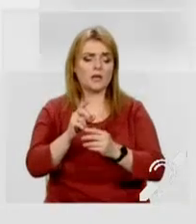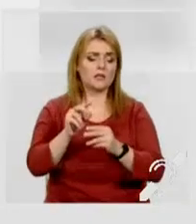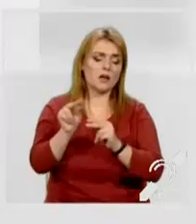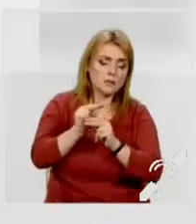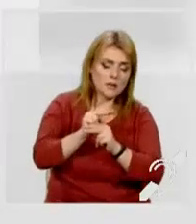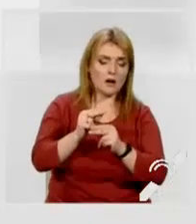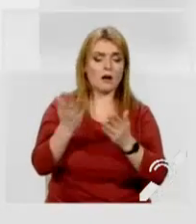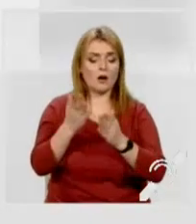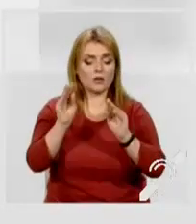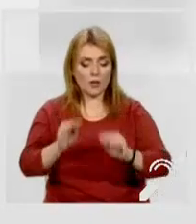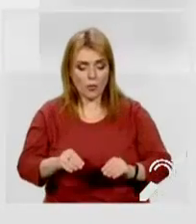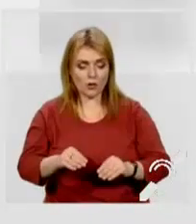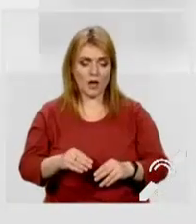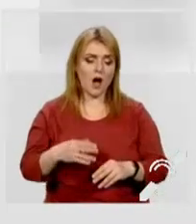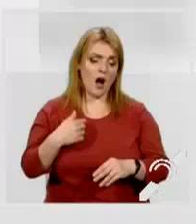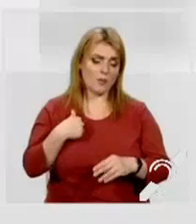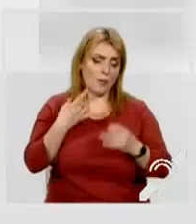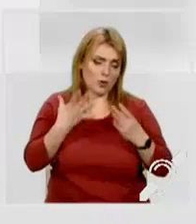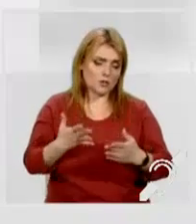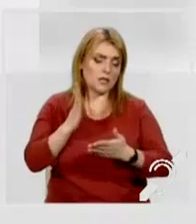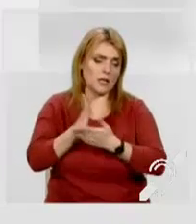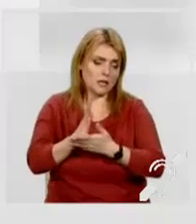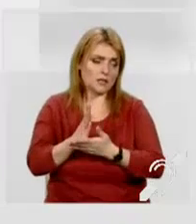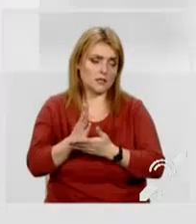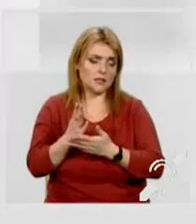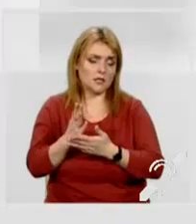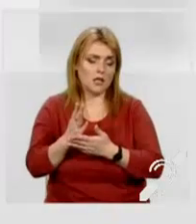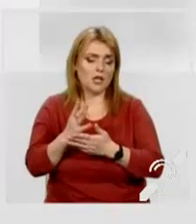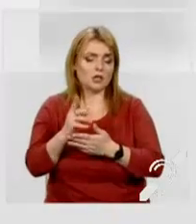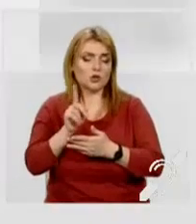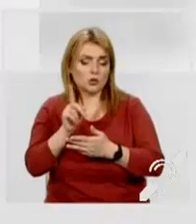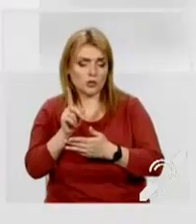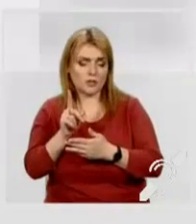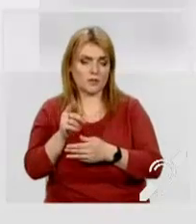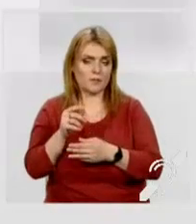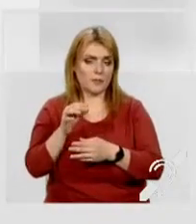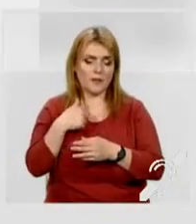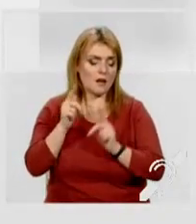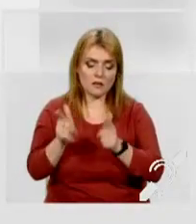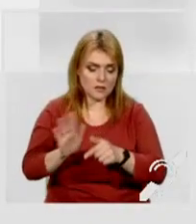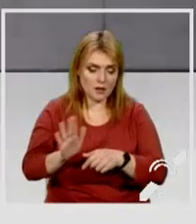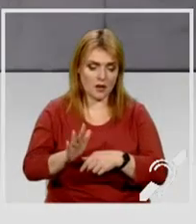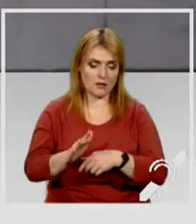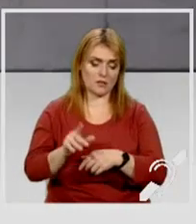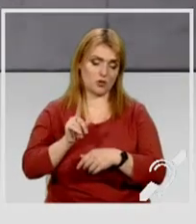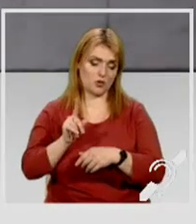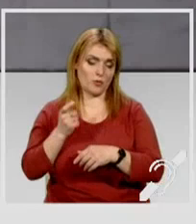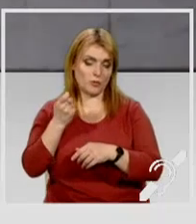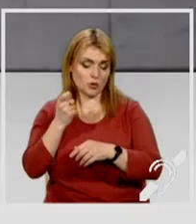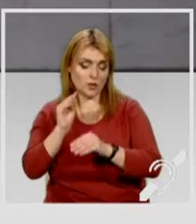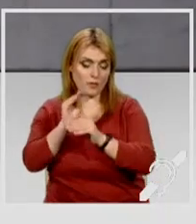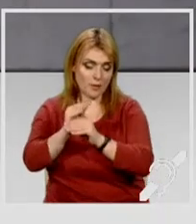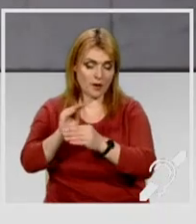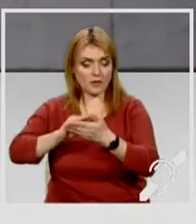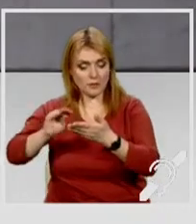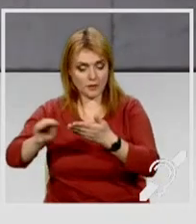corecta unele erori care au fost recurate în raportul avocatului poporului, care cumva duc la discreditarea imaginii poliției. Ori